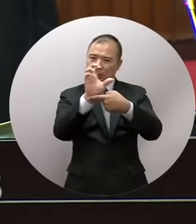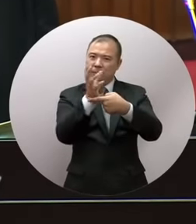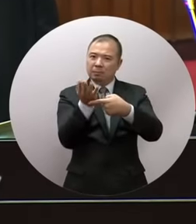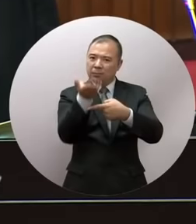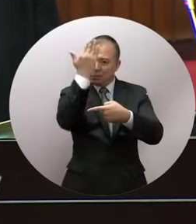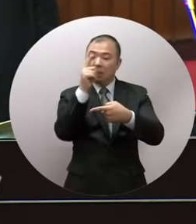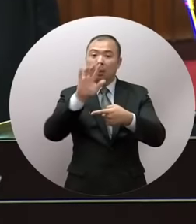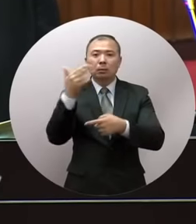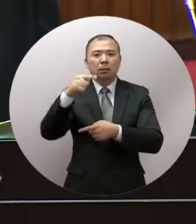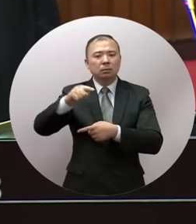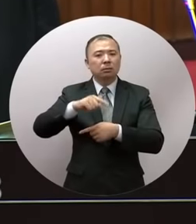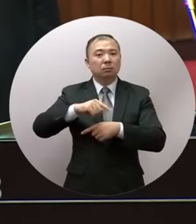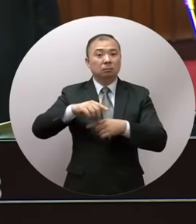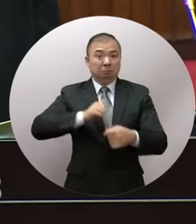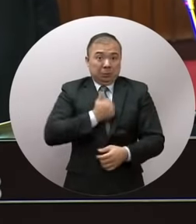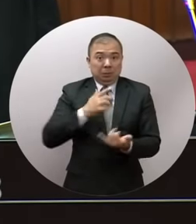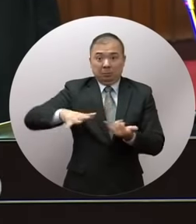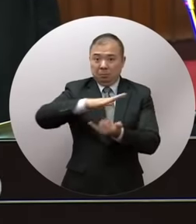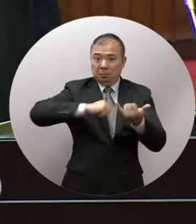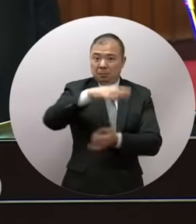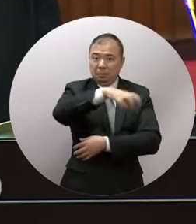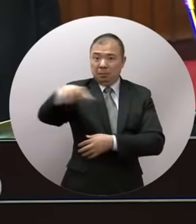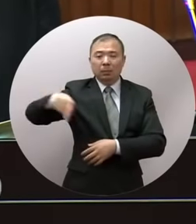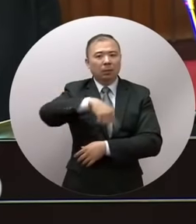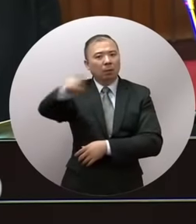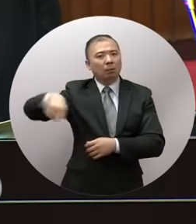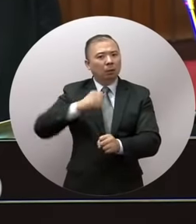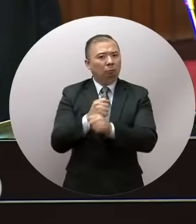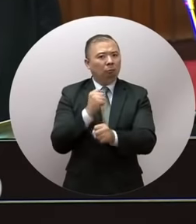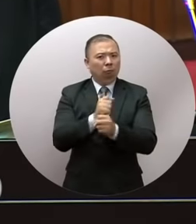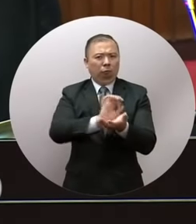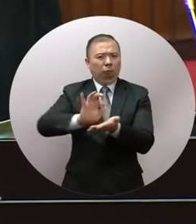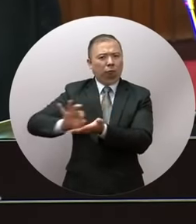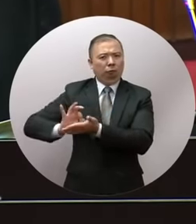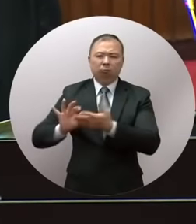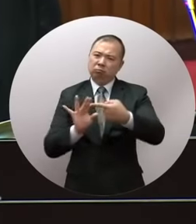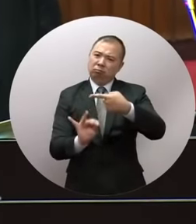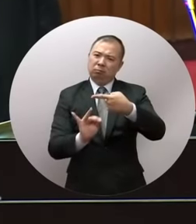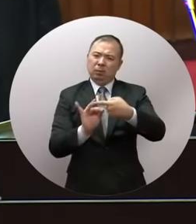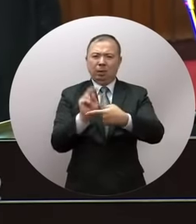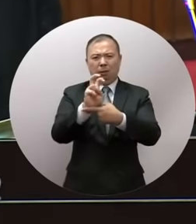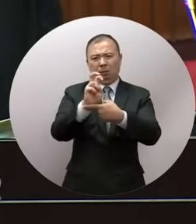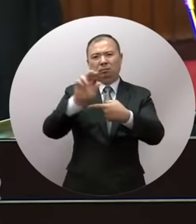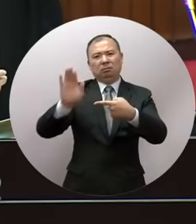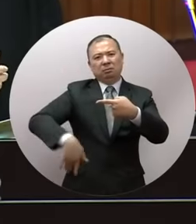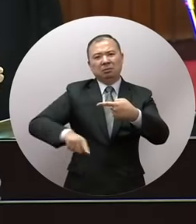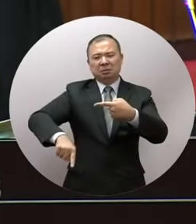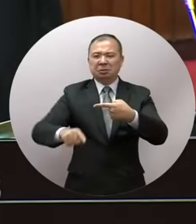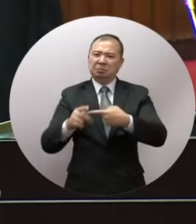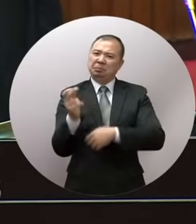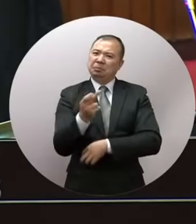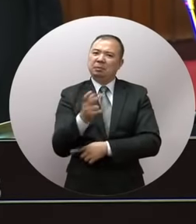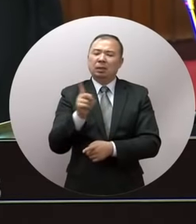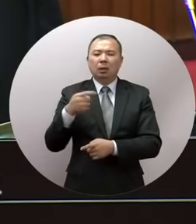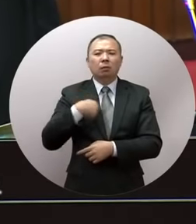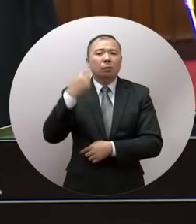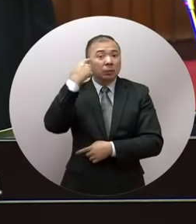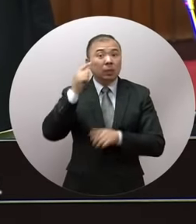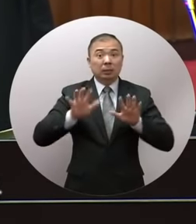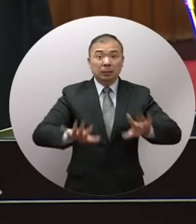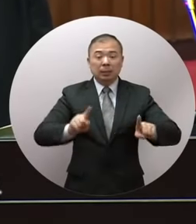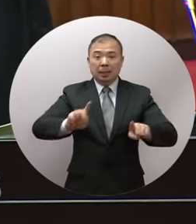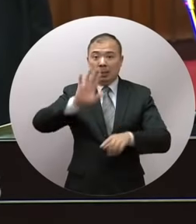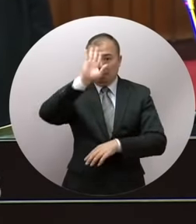行力却不到20%吼。所以在这个时间点，我因为后疫情时代，我是想说跟院长好好的讨论一